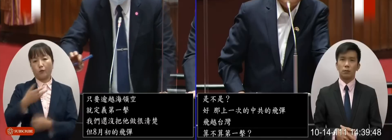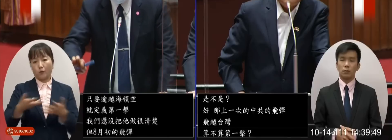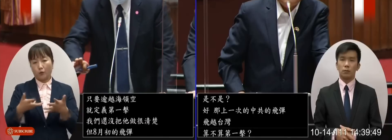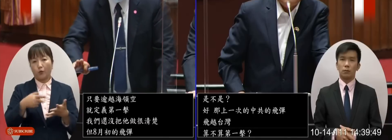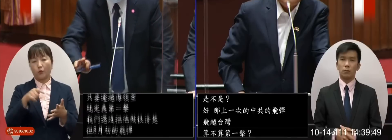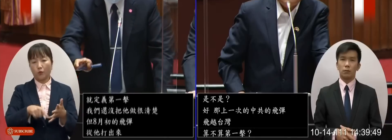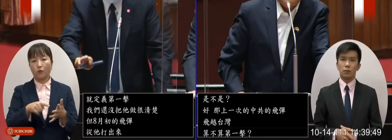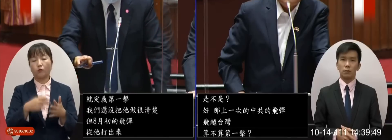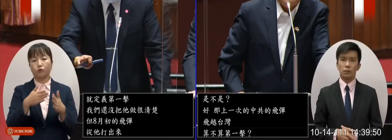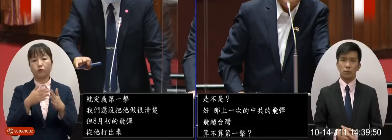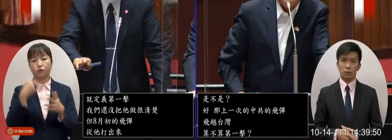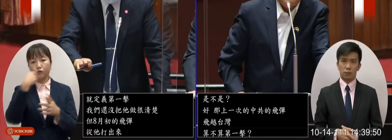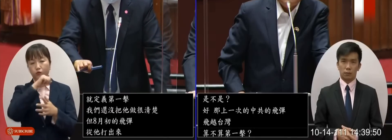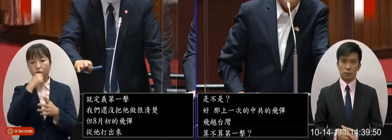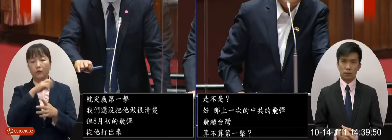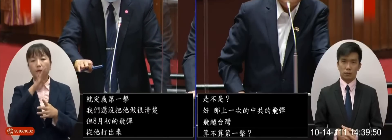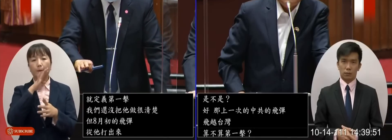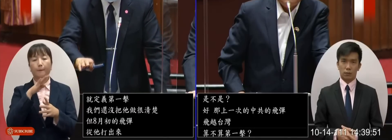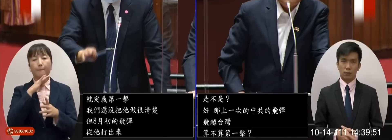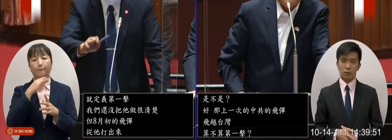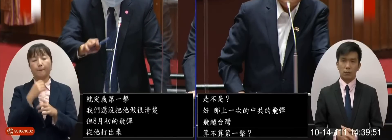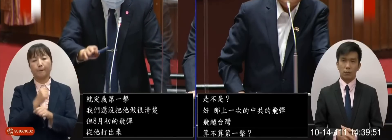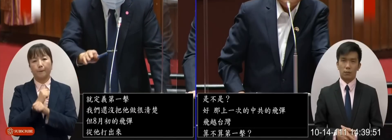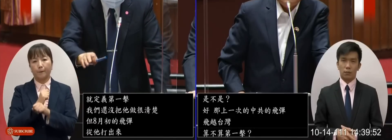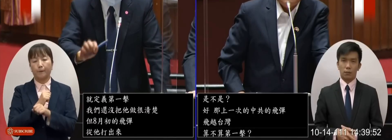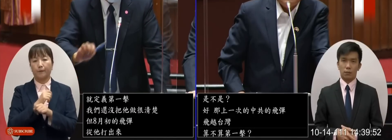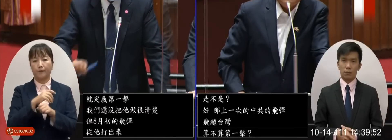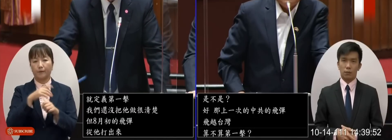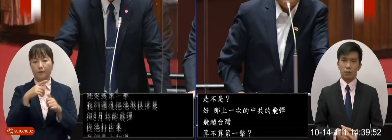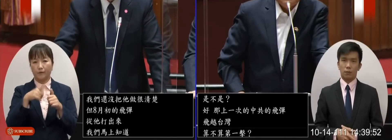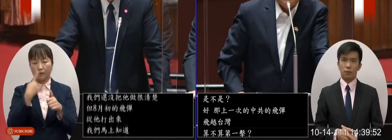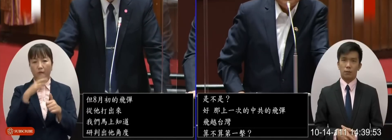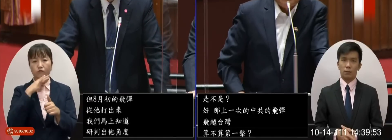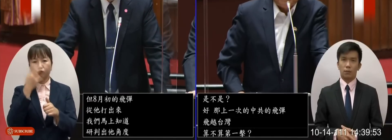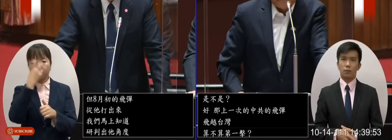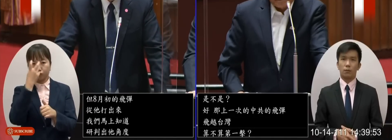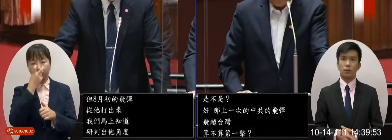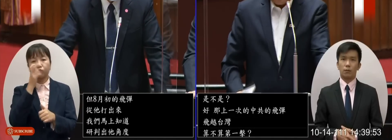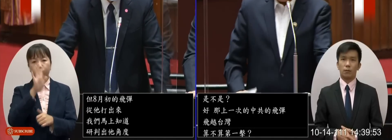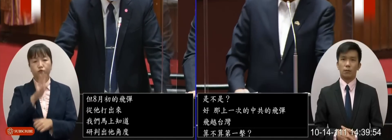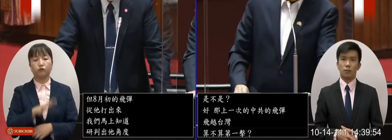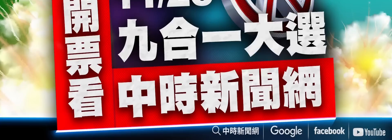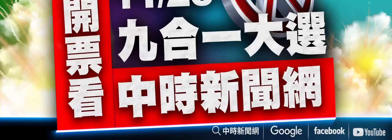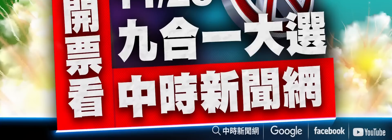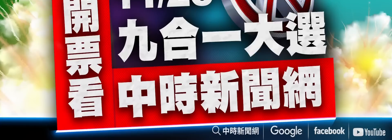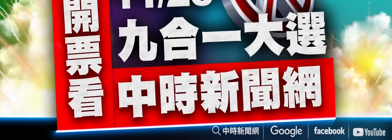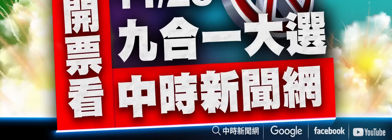就尽量尽量来克制，我们完全纳入监控。 好，